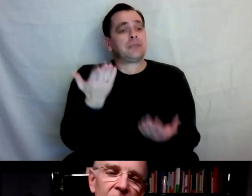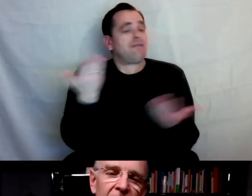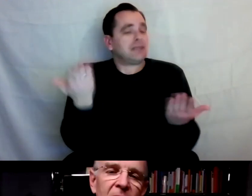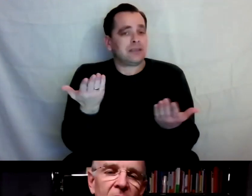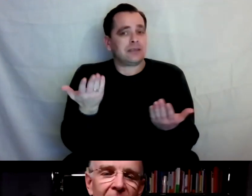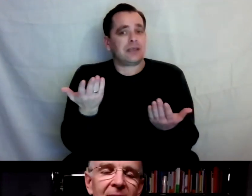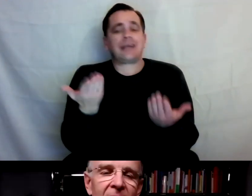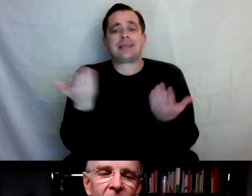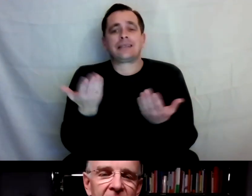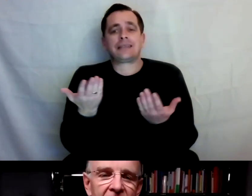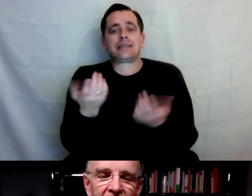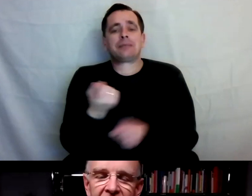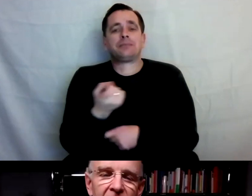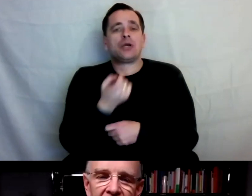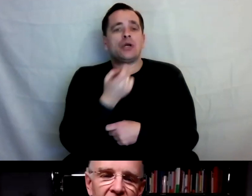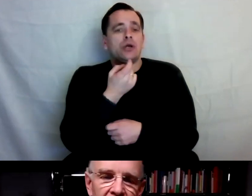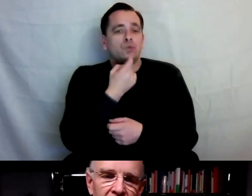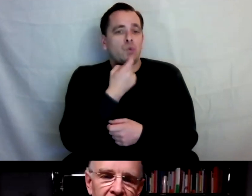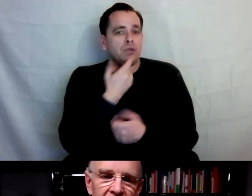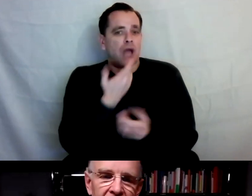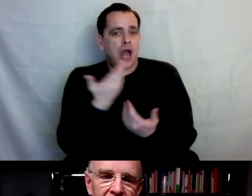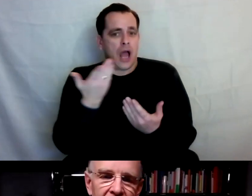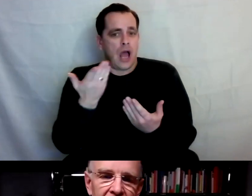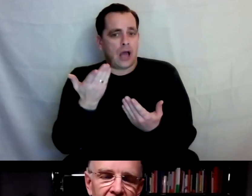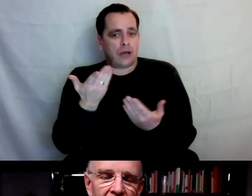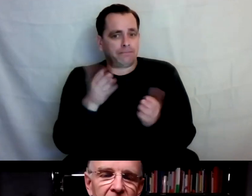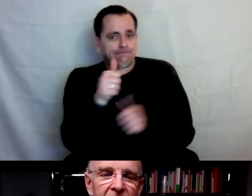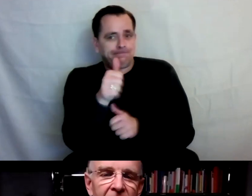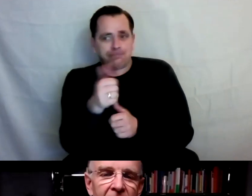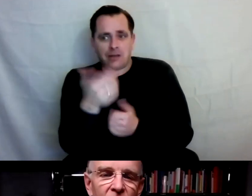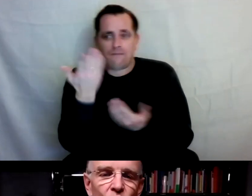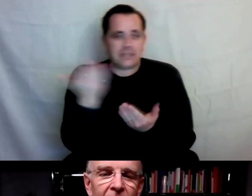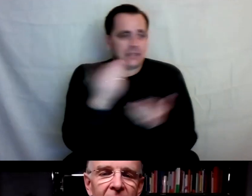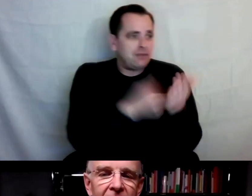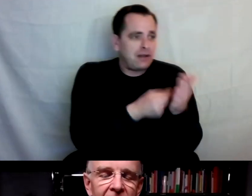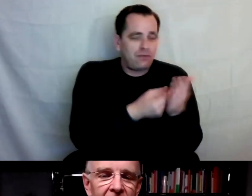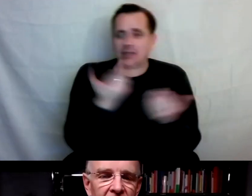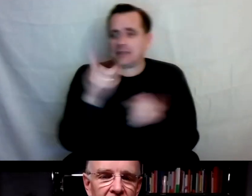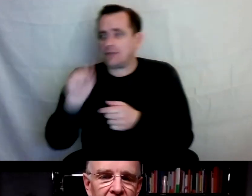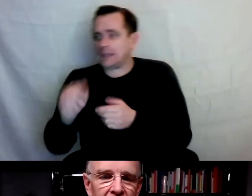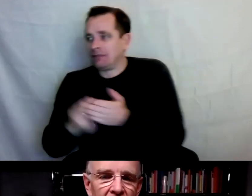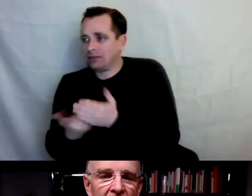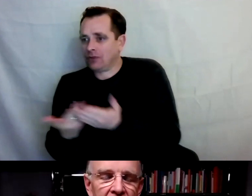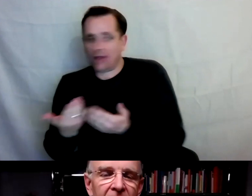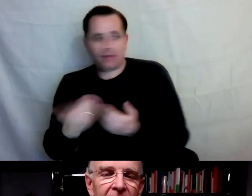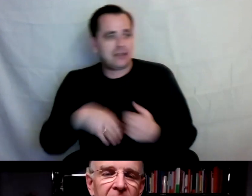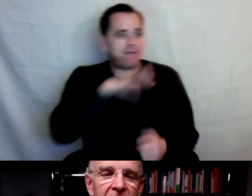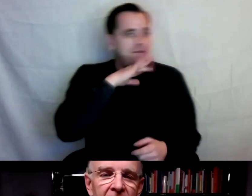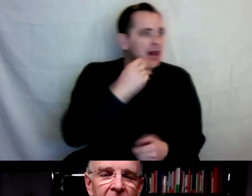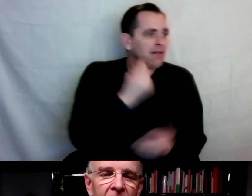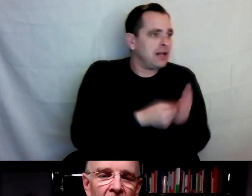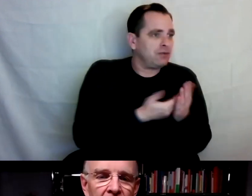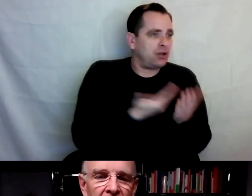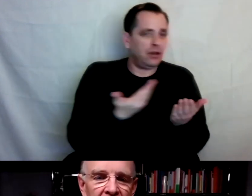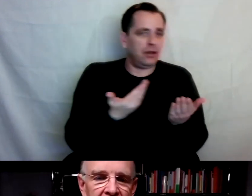diese Güterabwägung machen es ja kompliziert, weil niemand von uns lebt sein Leben nur, damit er es lebt. Sondern er lebt es in